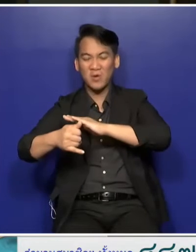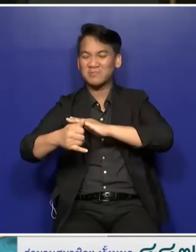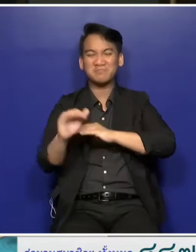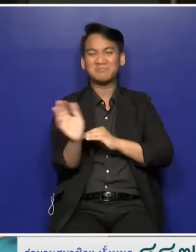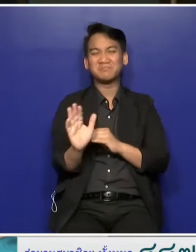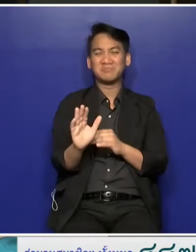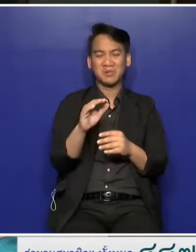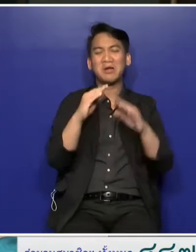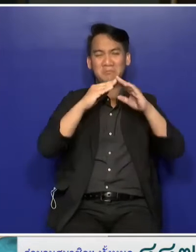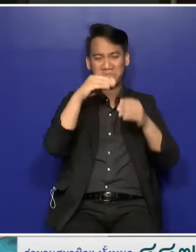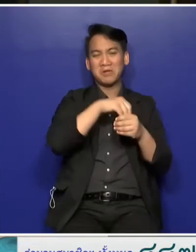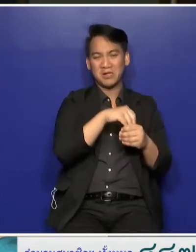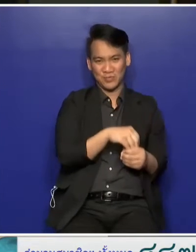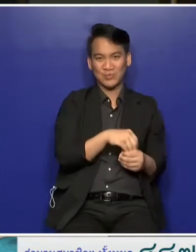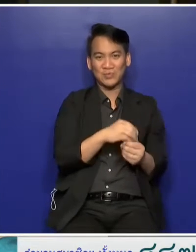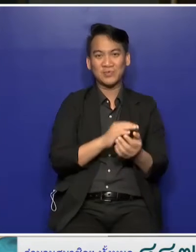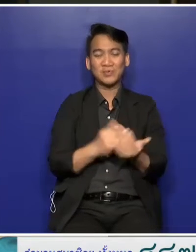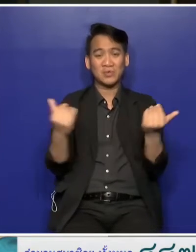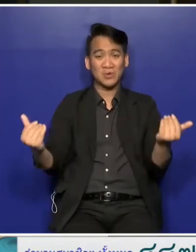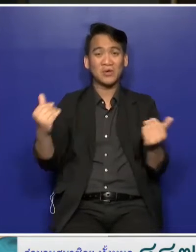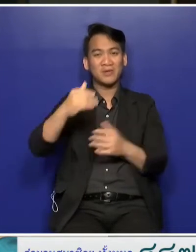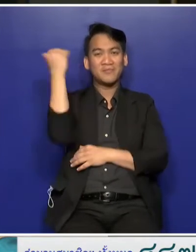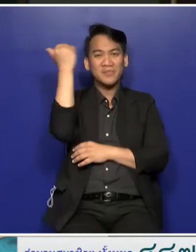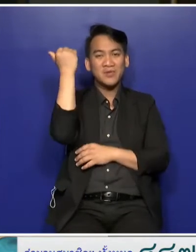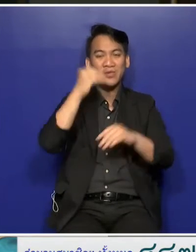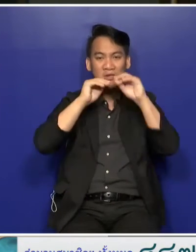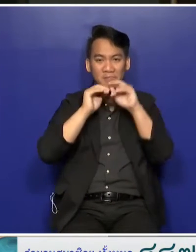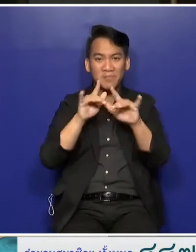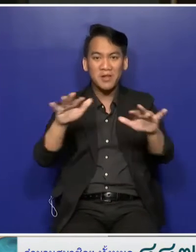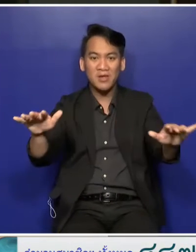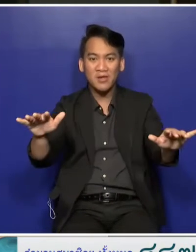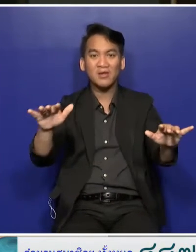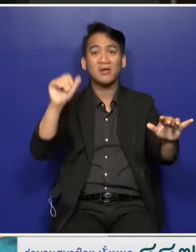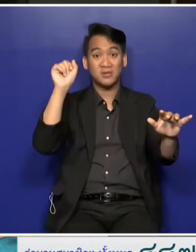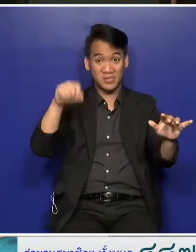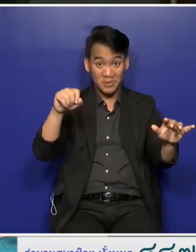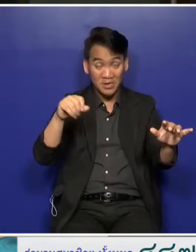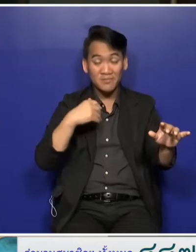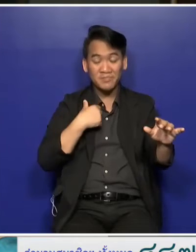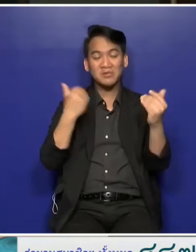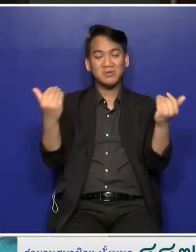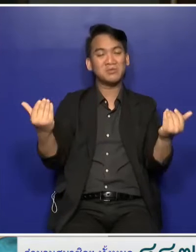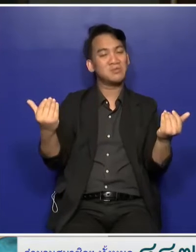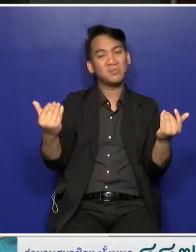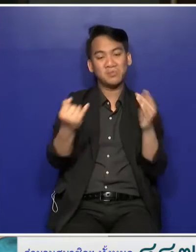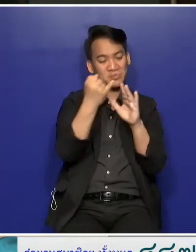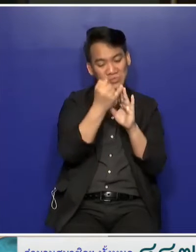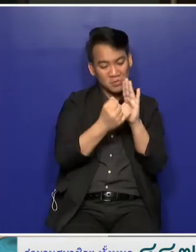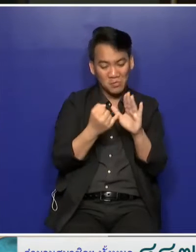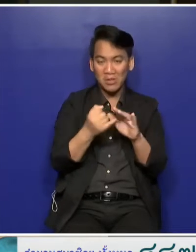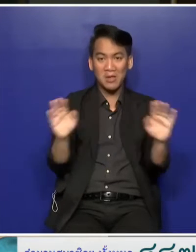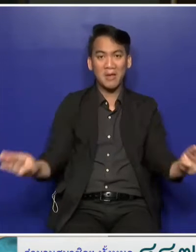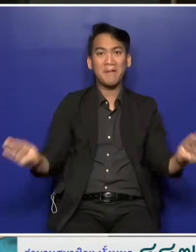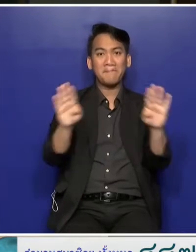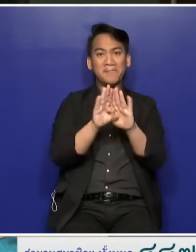อการเผ hö grandesมีการประกาศล็กดาในหลพนที่แล้วการดำเนิการเกมอื่องการ